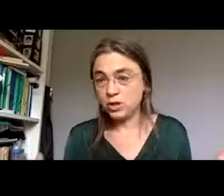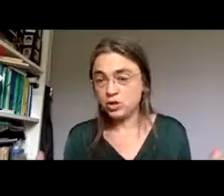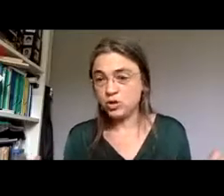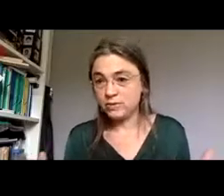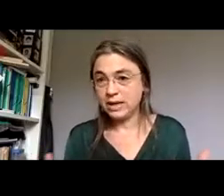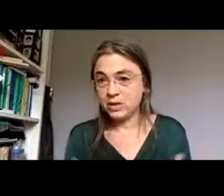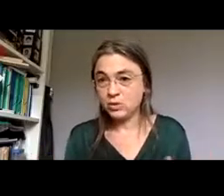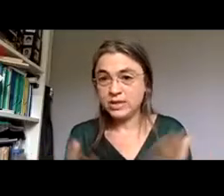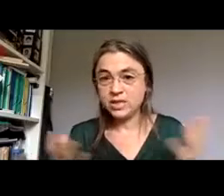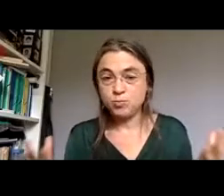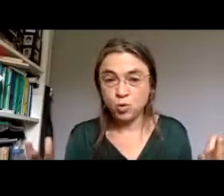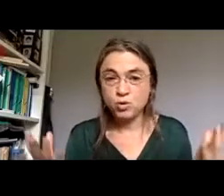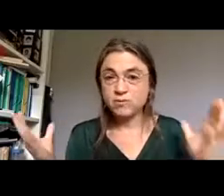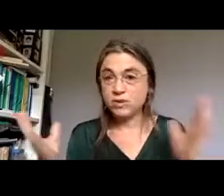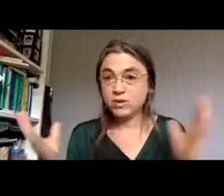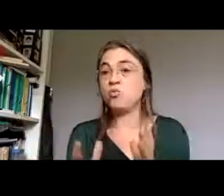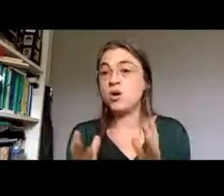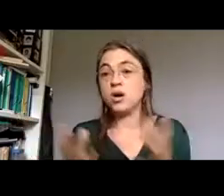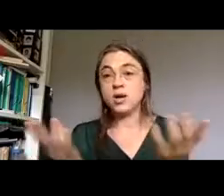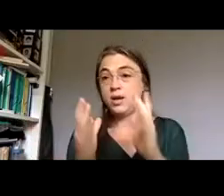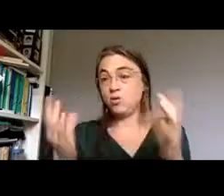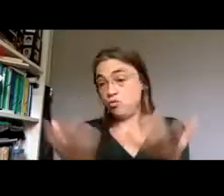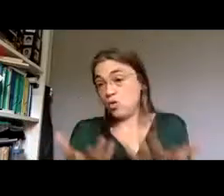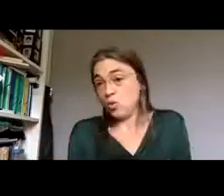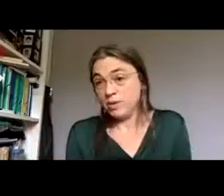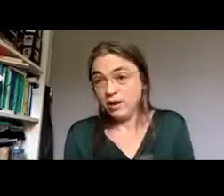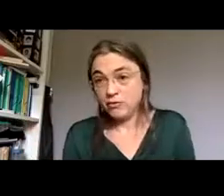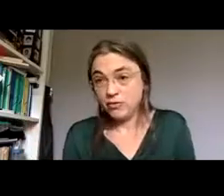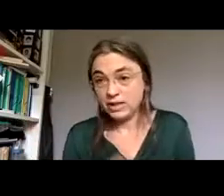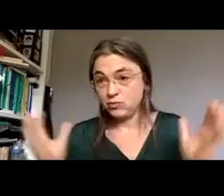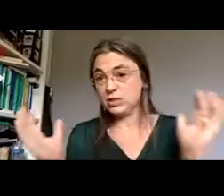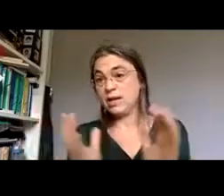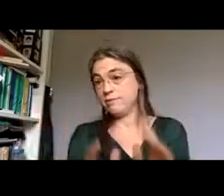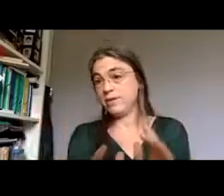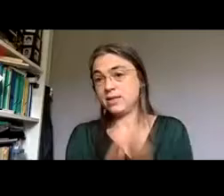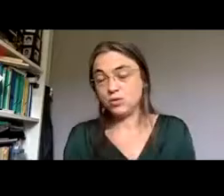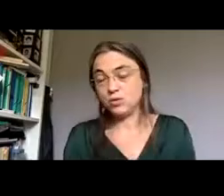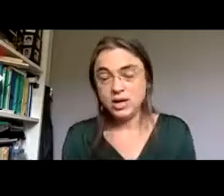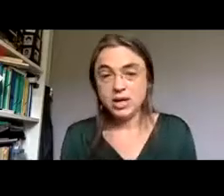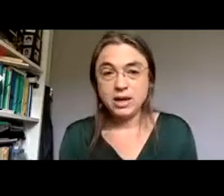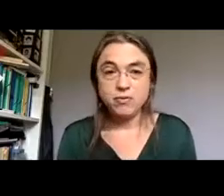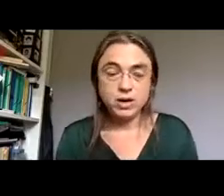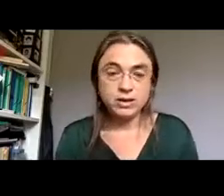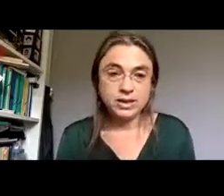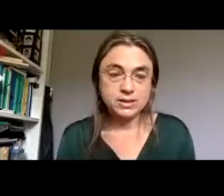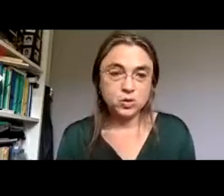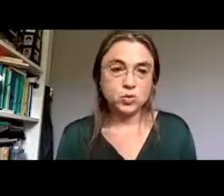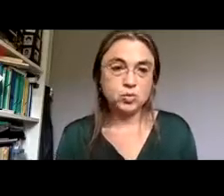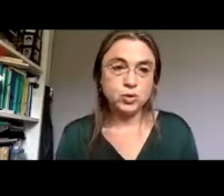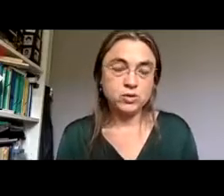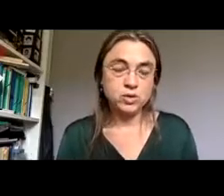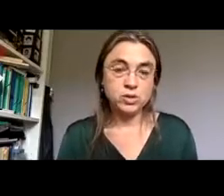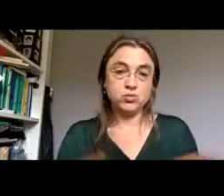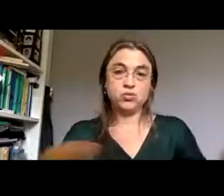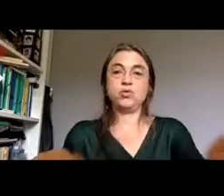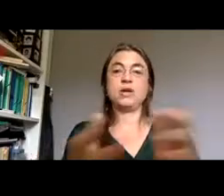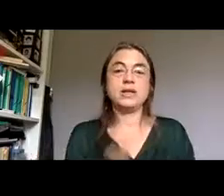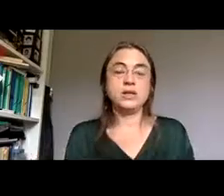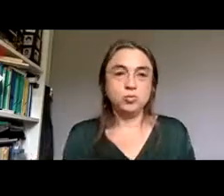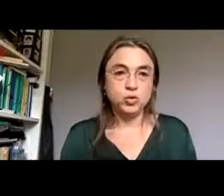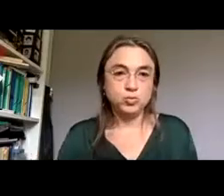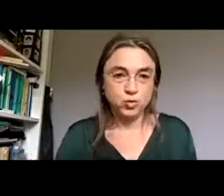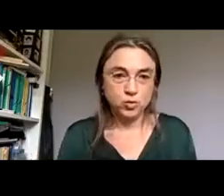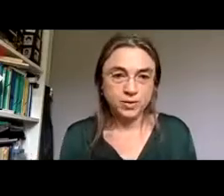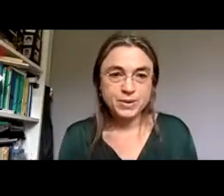quand on a un champ visuel réduit, texte plus gros, ça veut dire on voit moins bien. En fait, il faudrait à l'inverse avoir un texte plus réduit ou le